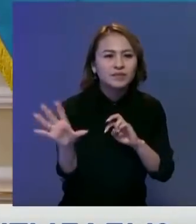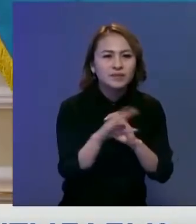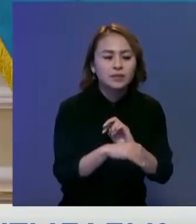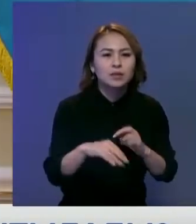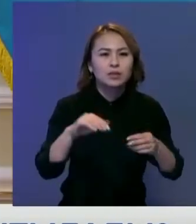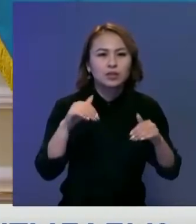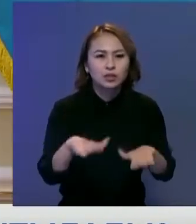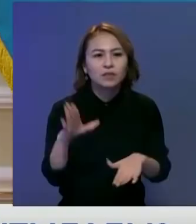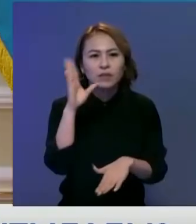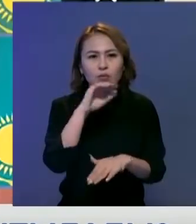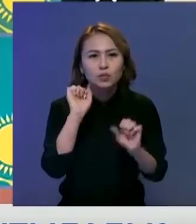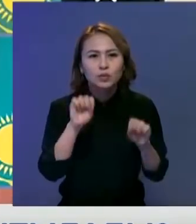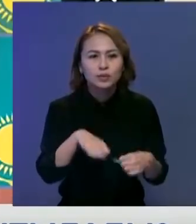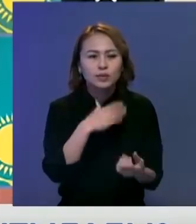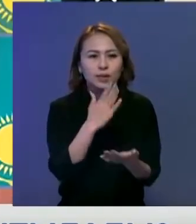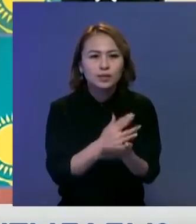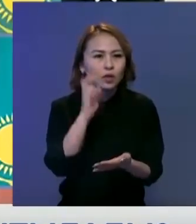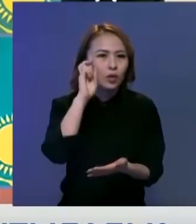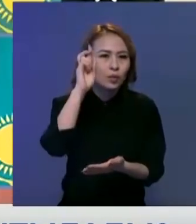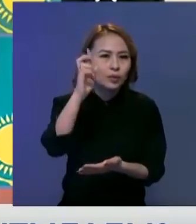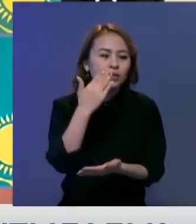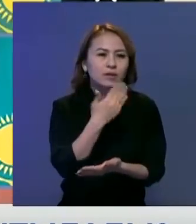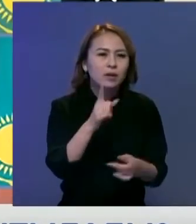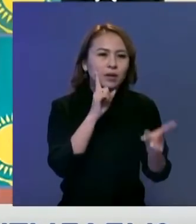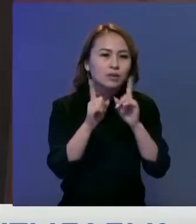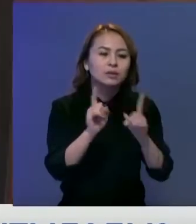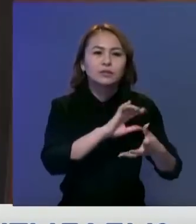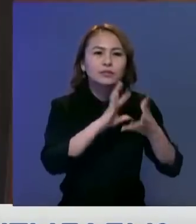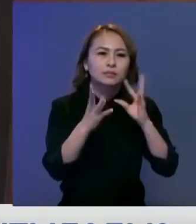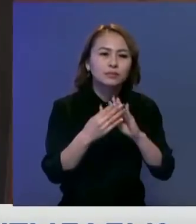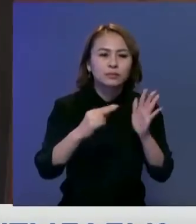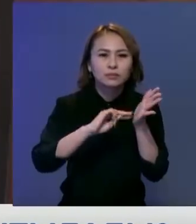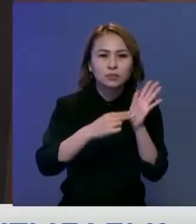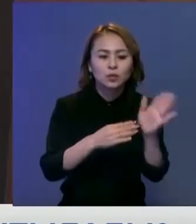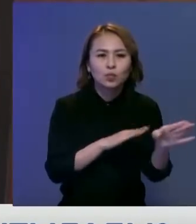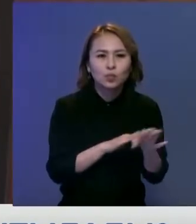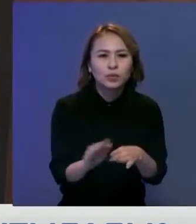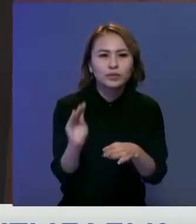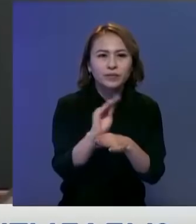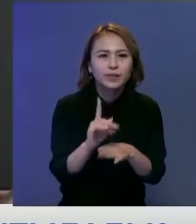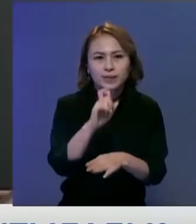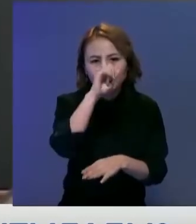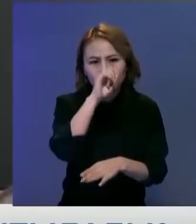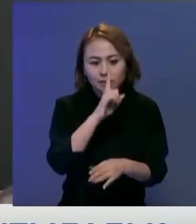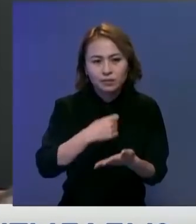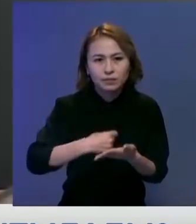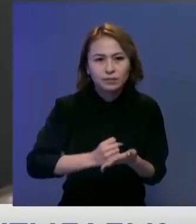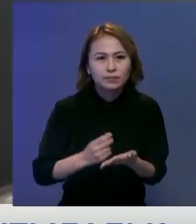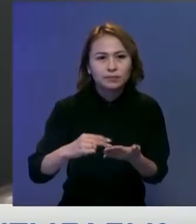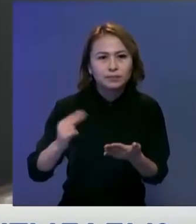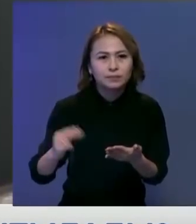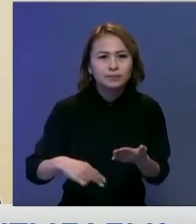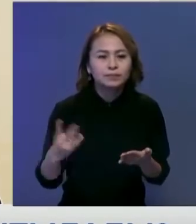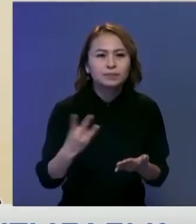мәселер чешуге мүмкіндік береді. Ал үкімет осы жиының қортынсы бойынша жоспарды толықтырып, бұрайдың ішінде бекті өте есі.